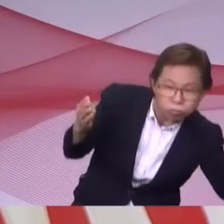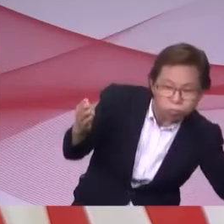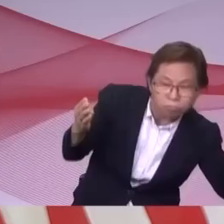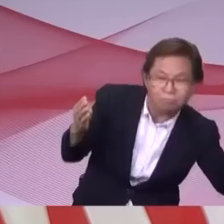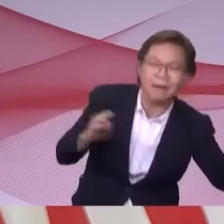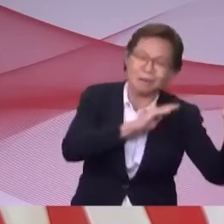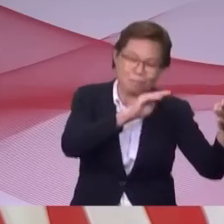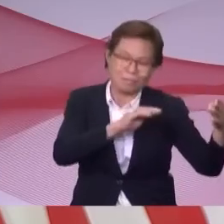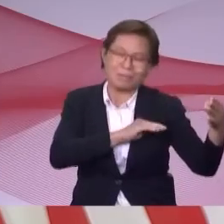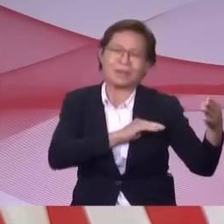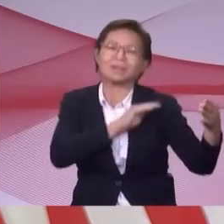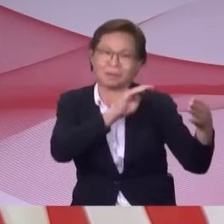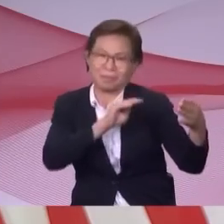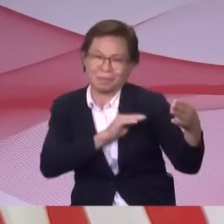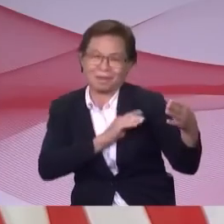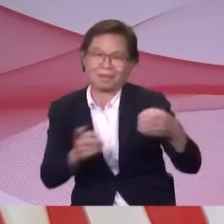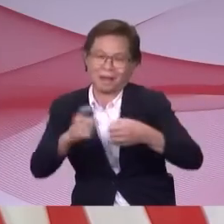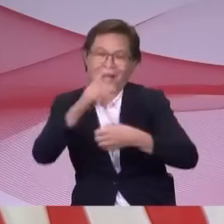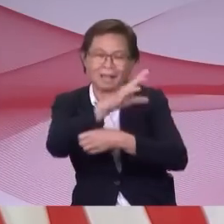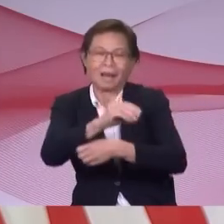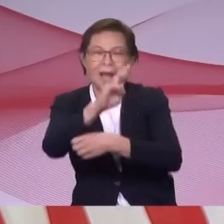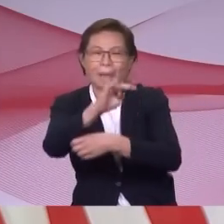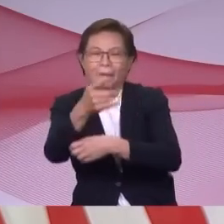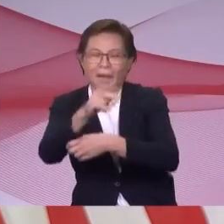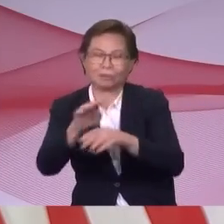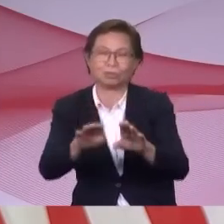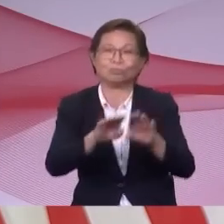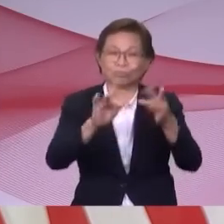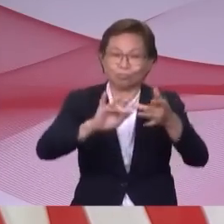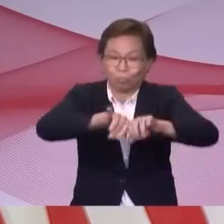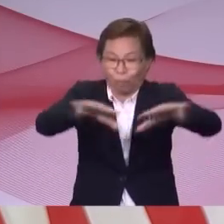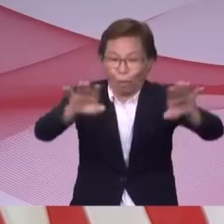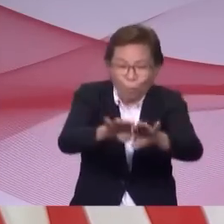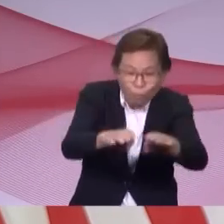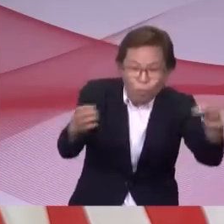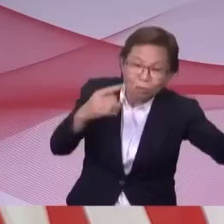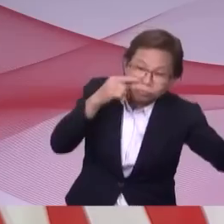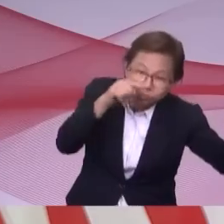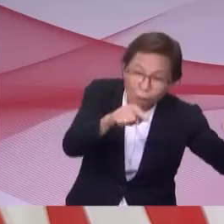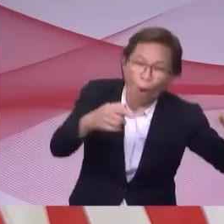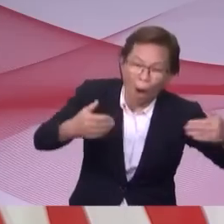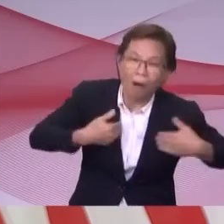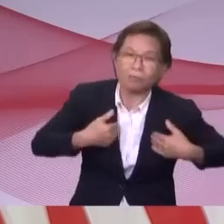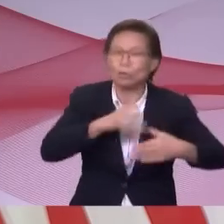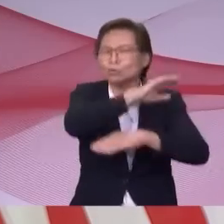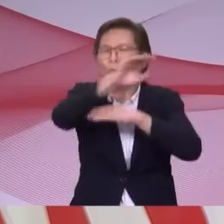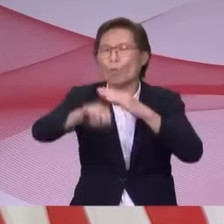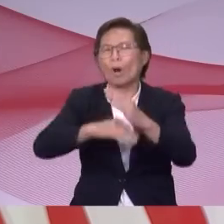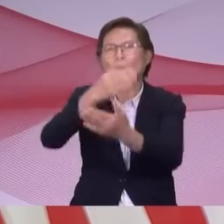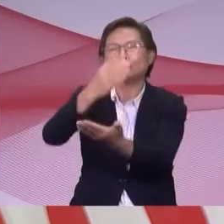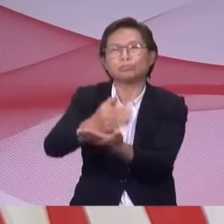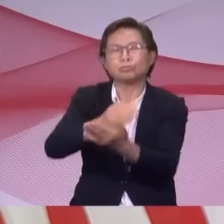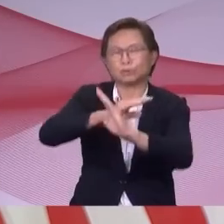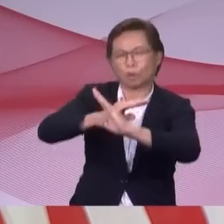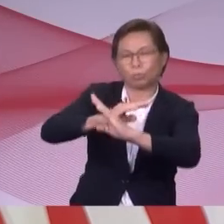yang berkaitan dan juga MKN. Dan semua sekatan tambahan ini